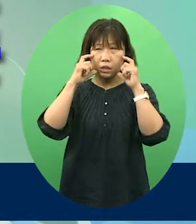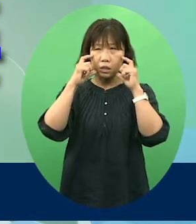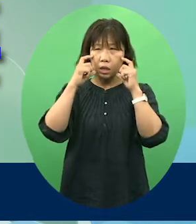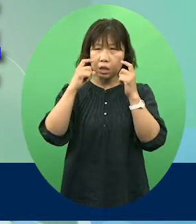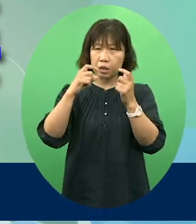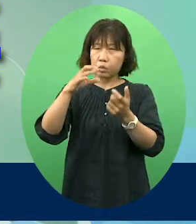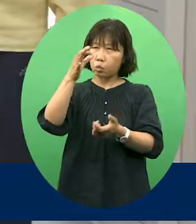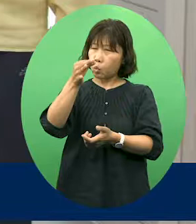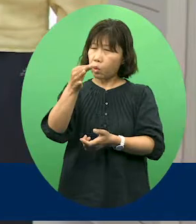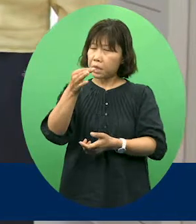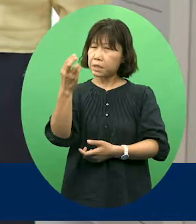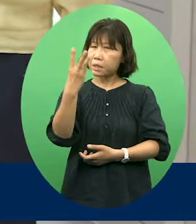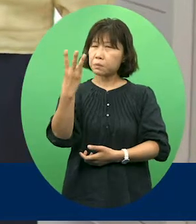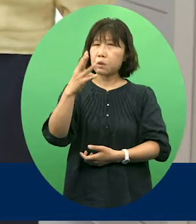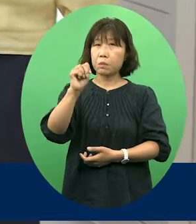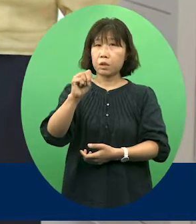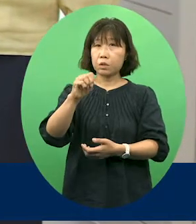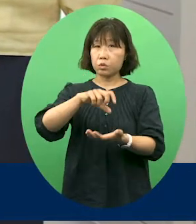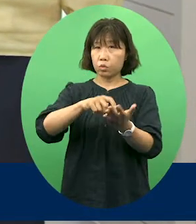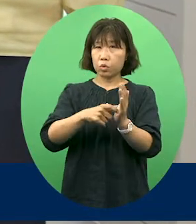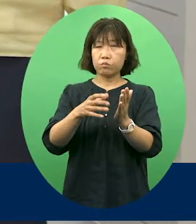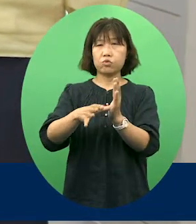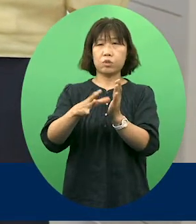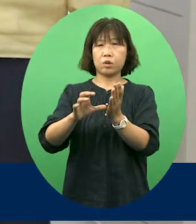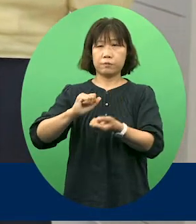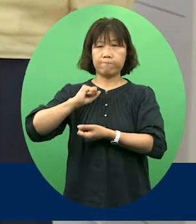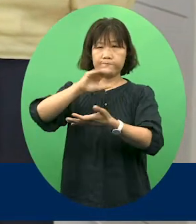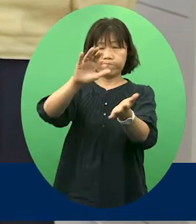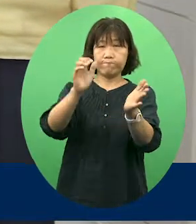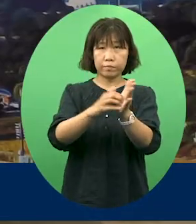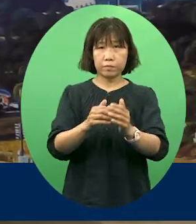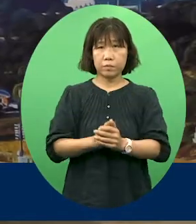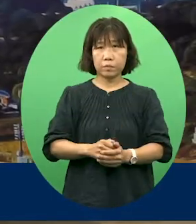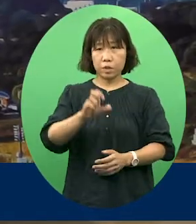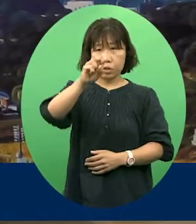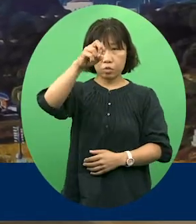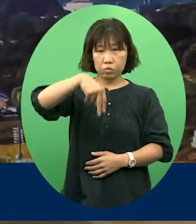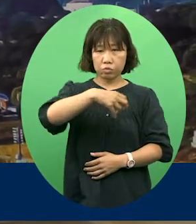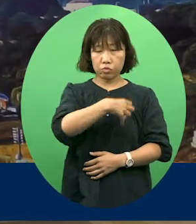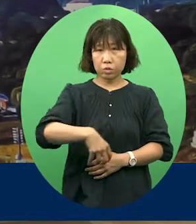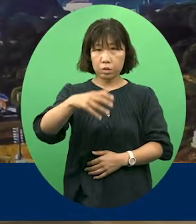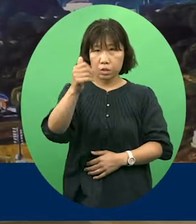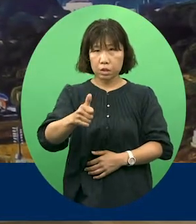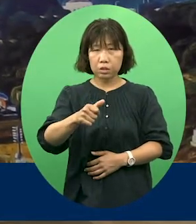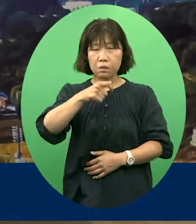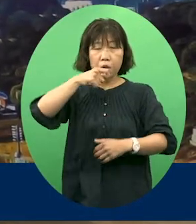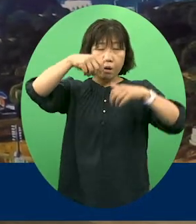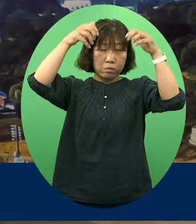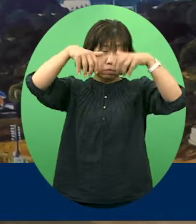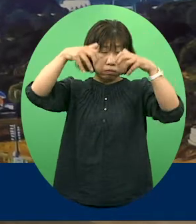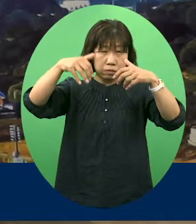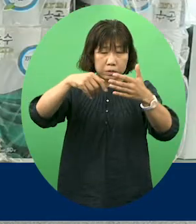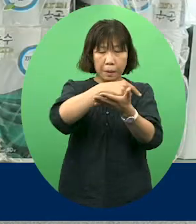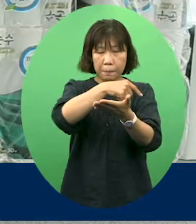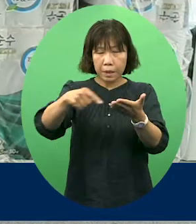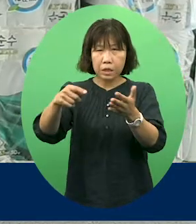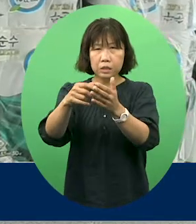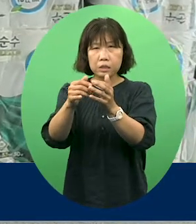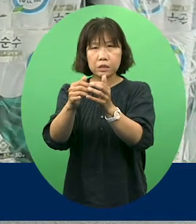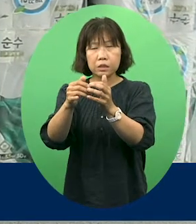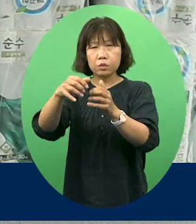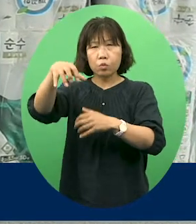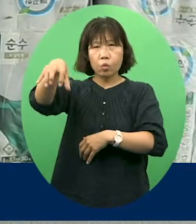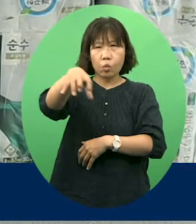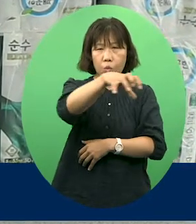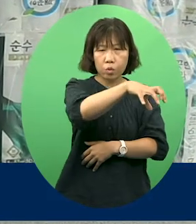3천만원 상당의 긴급 구호물품을 찬 달했습니다 유정 야 동 대 문 구청장은 이번 집중호우로 수해를 입은 자매